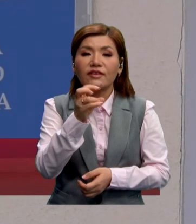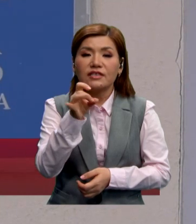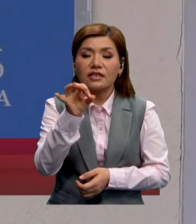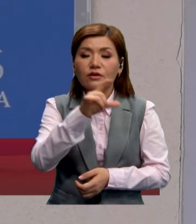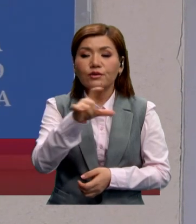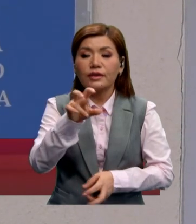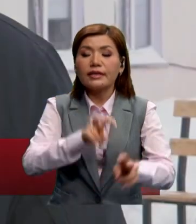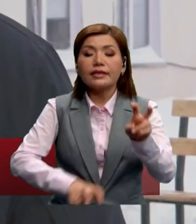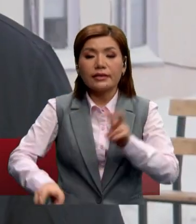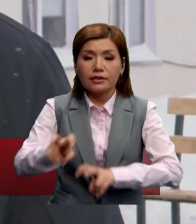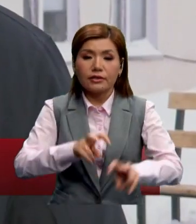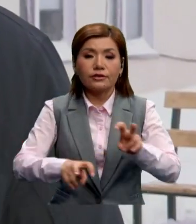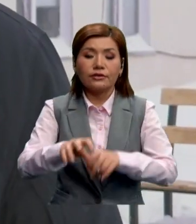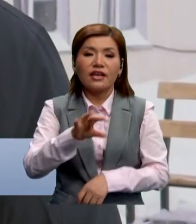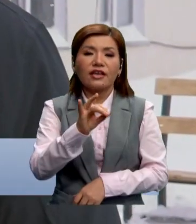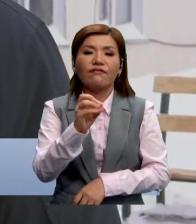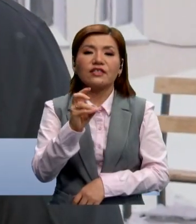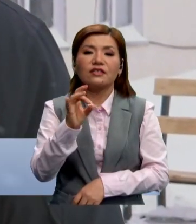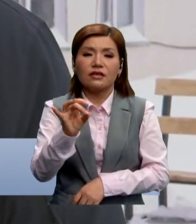жатыр. Инвесторлар іздеп жатыр бүгін.